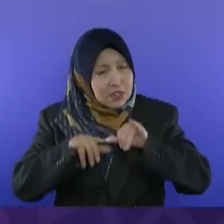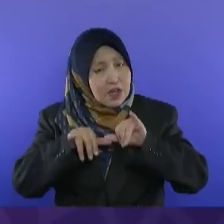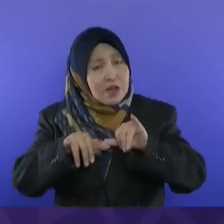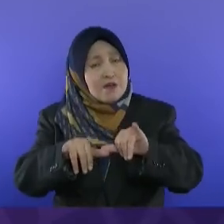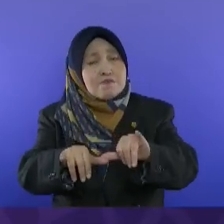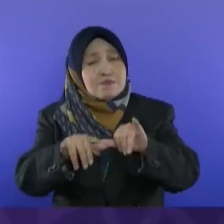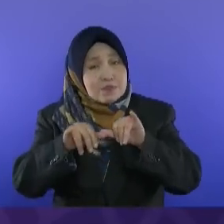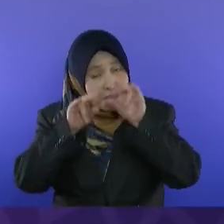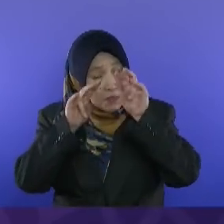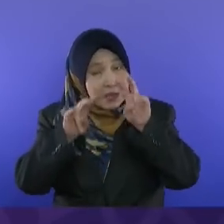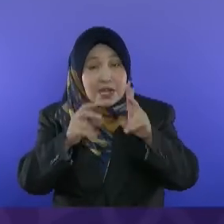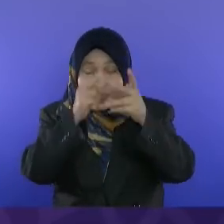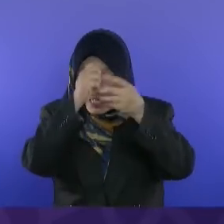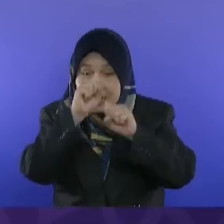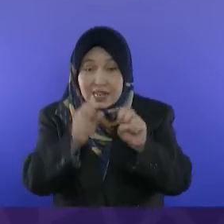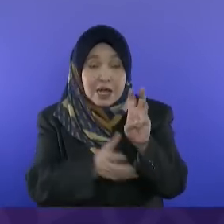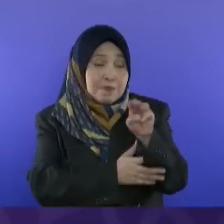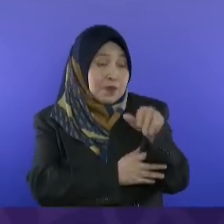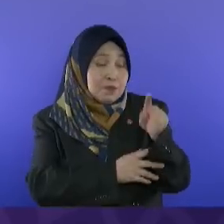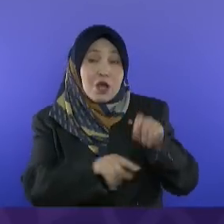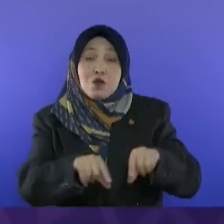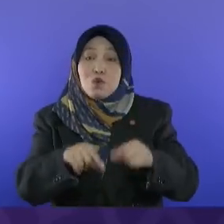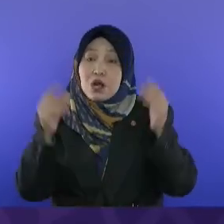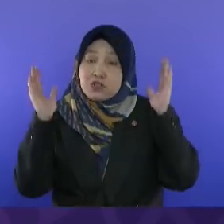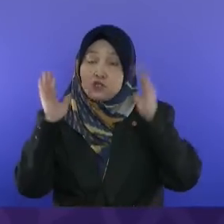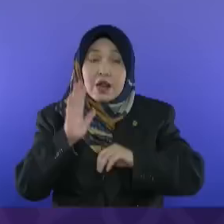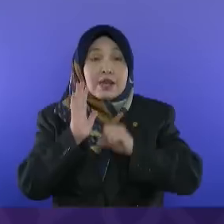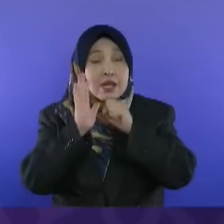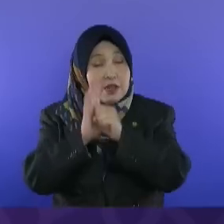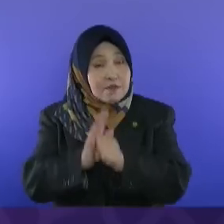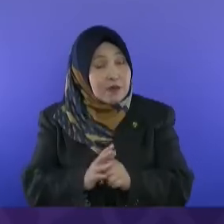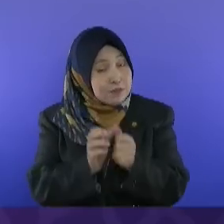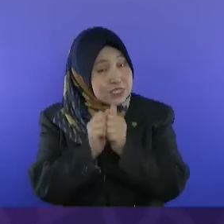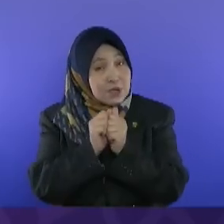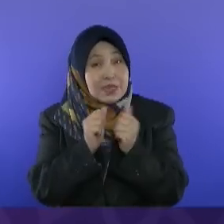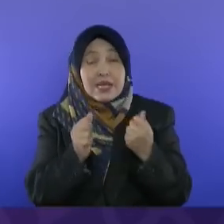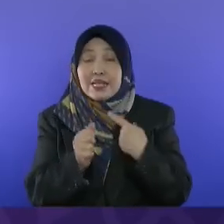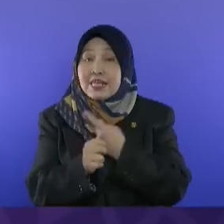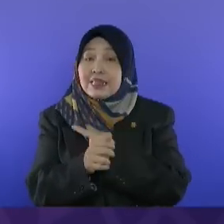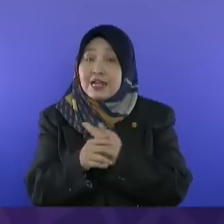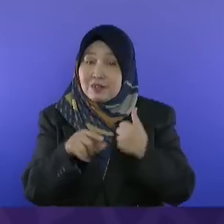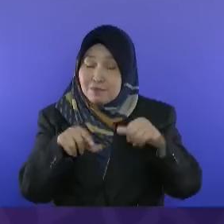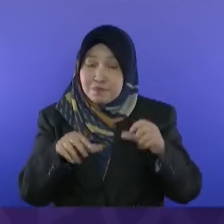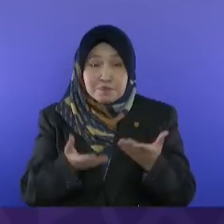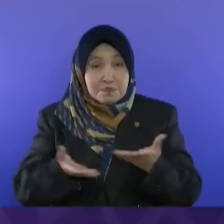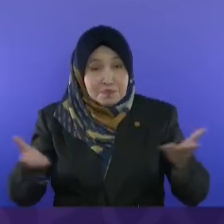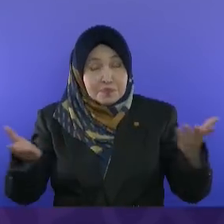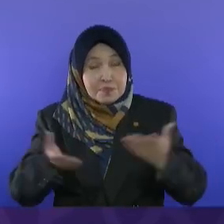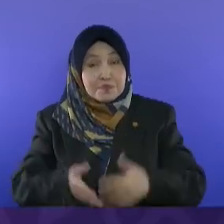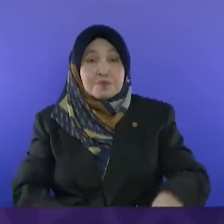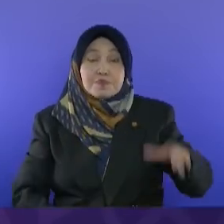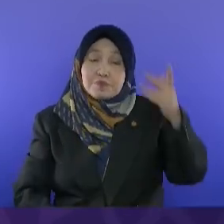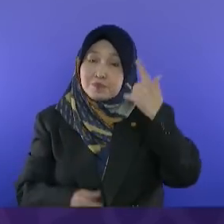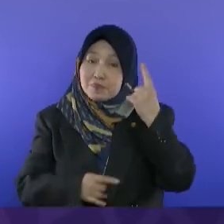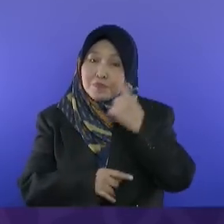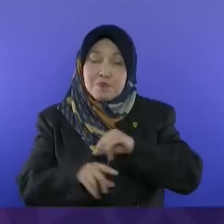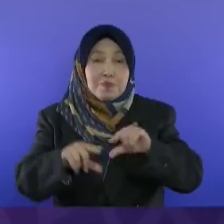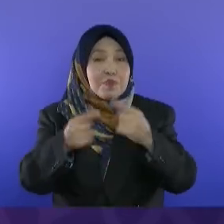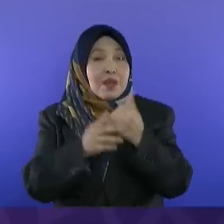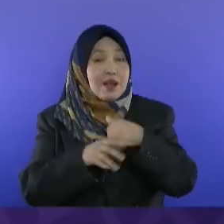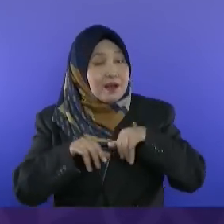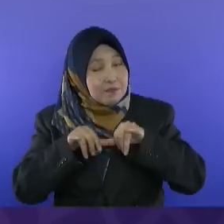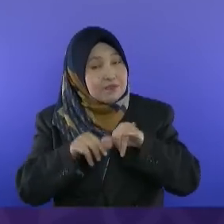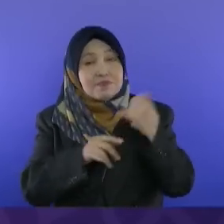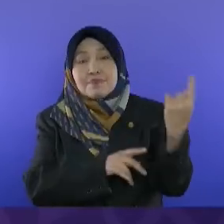pasti dia dengan baik Quran time Qur'an salat dan infaq bersama-sama kita di studio ee kebenaran Istiqomah kita yang